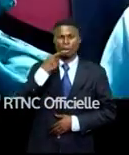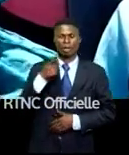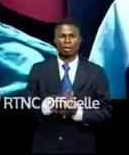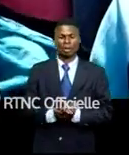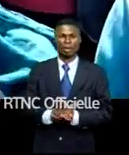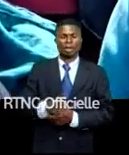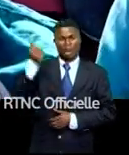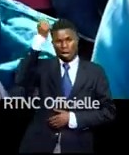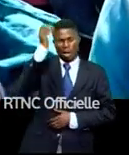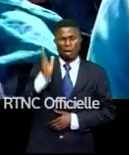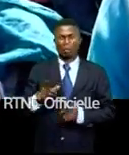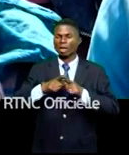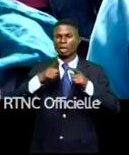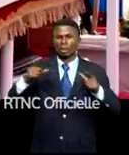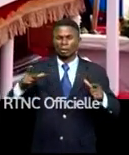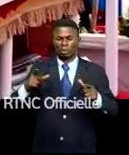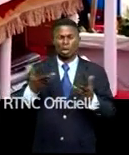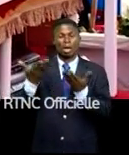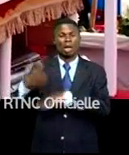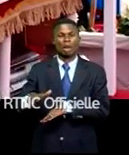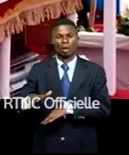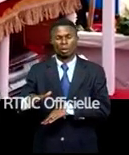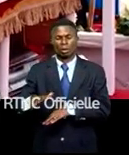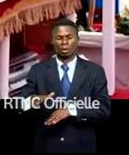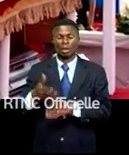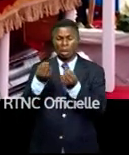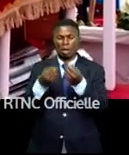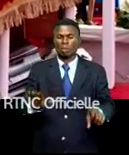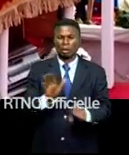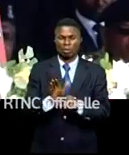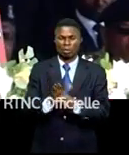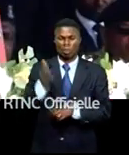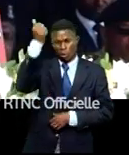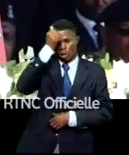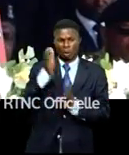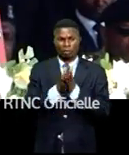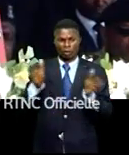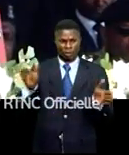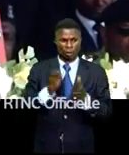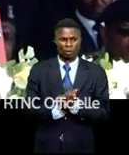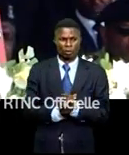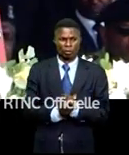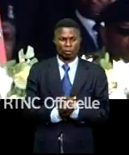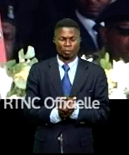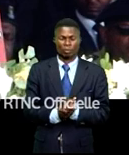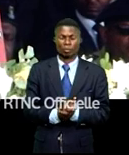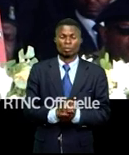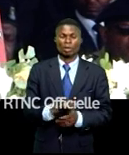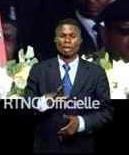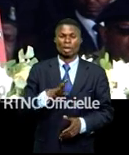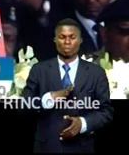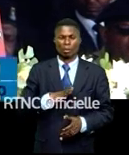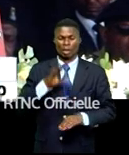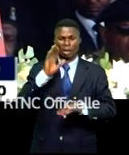grand panafricaniste dont la disparition est une grande perte pour le continent. Loin de n'affecter que le